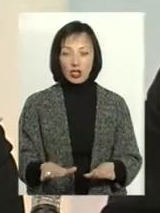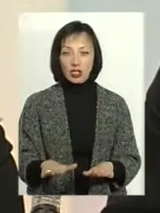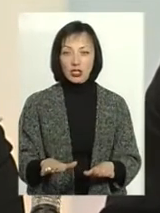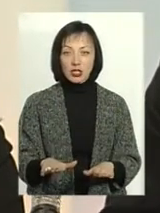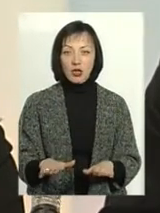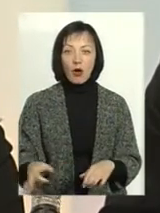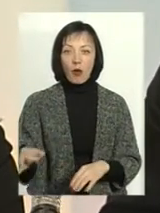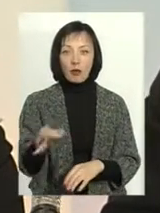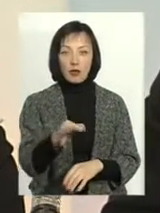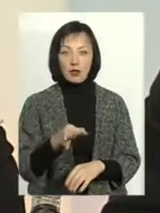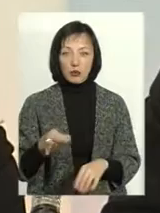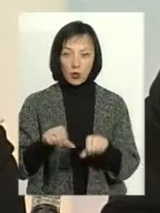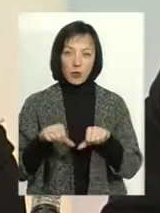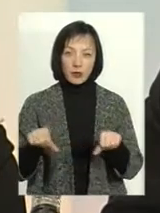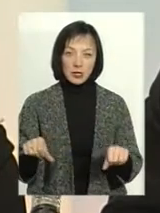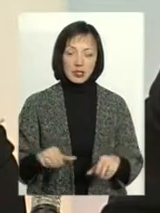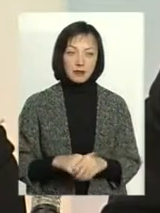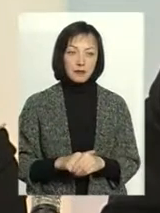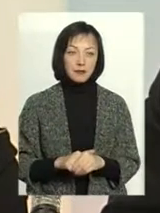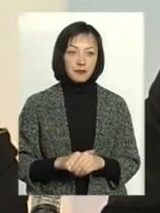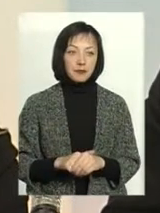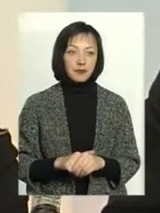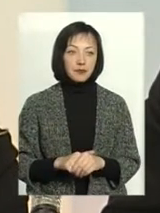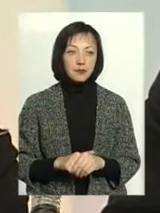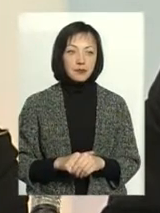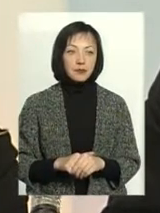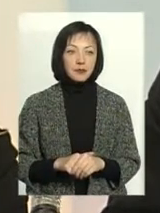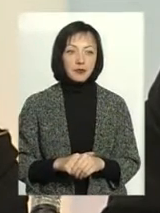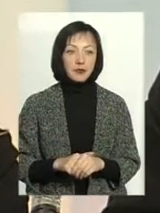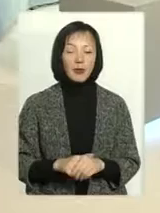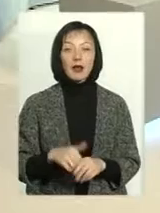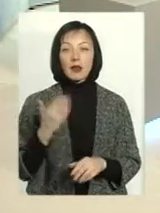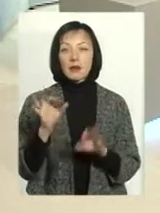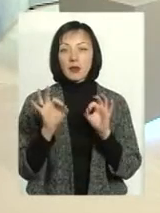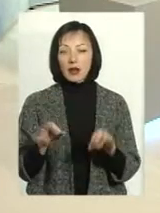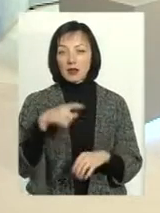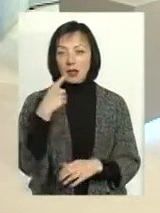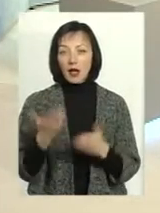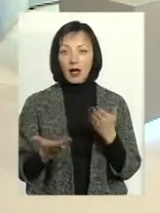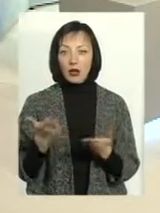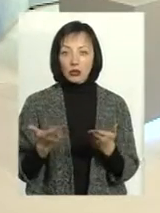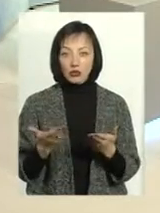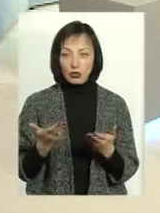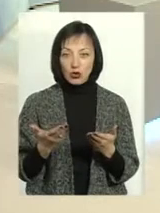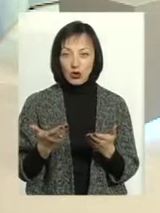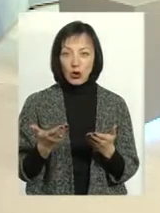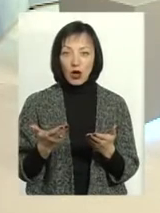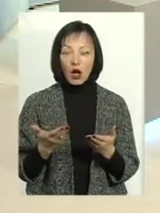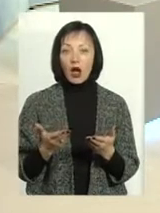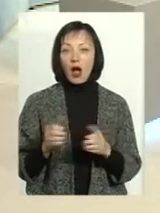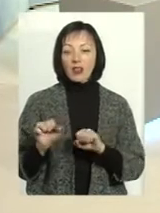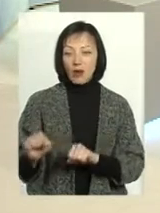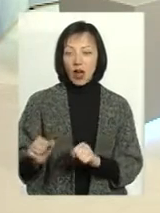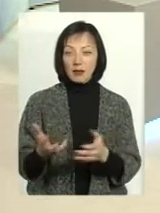Хмельницької обласної комісії. Ну, цілком слушно, Валерій Габорович зауважує, що якщо дійсно адвокат прийняв на себе виконання